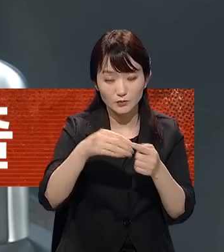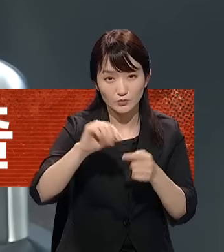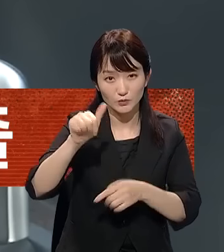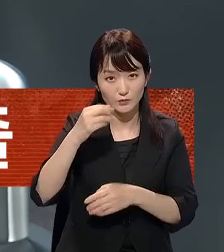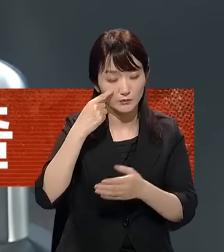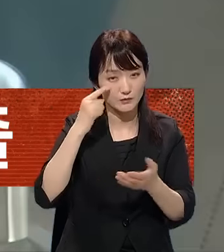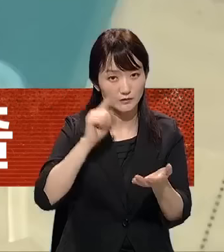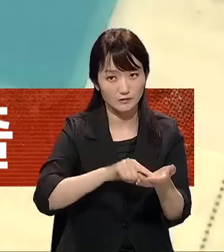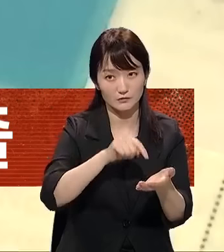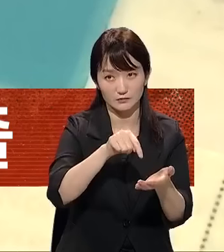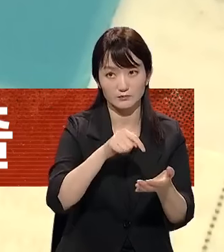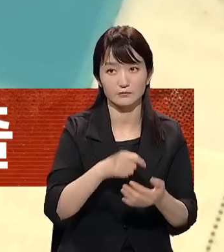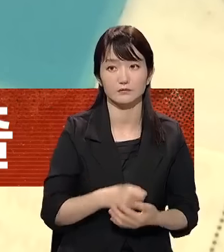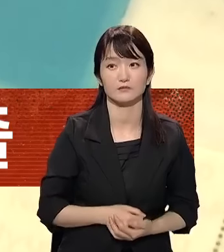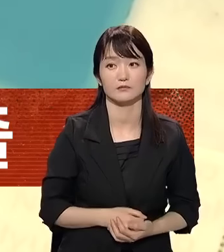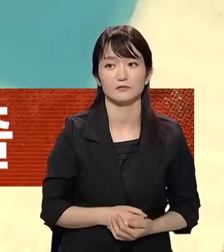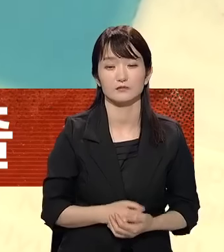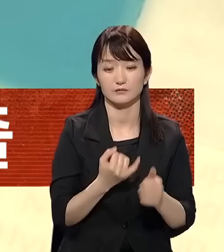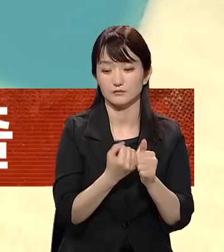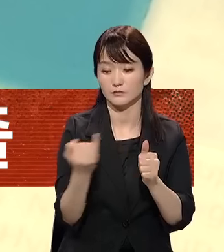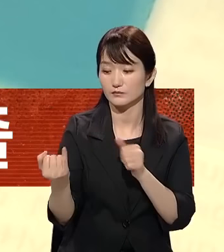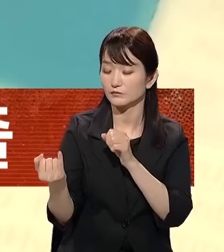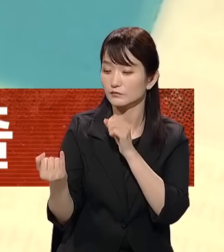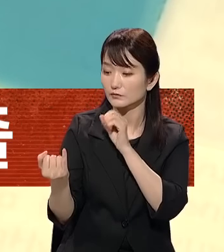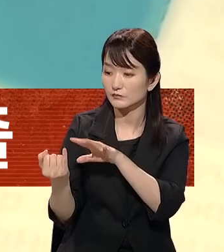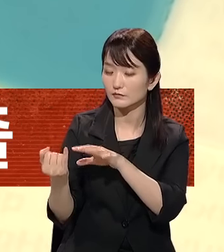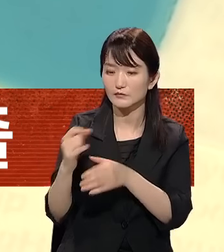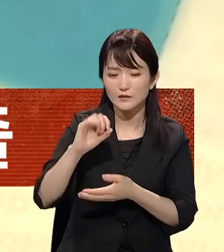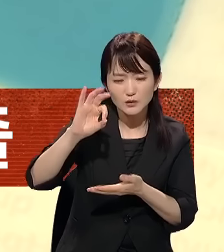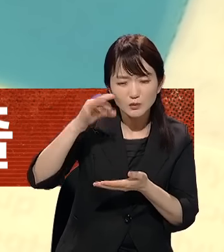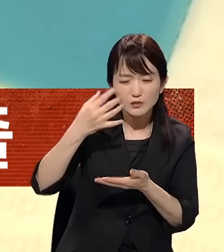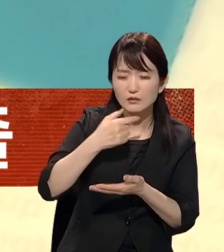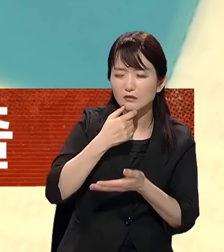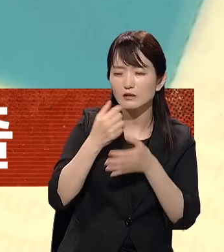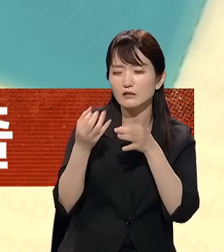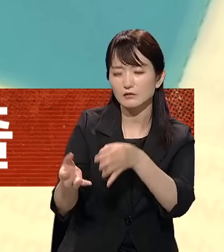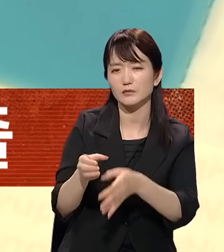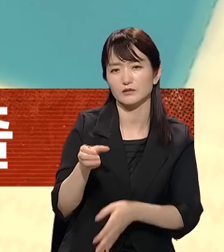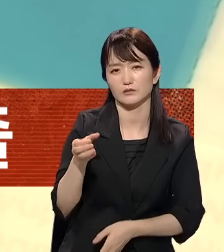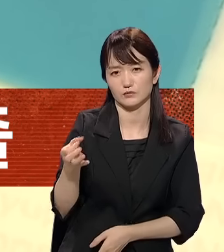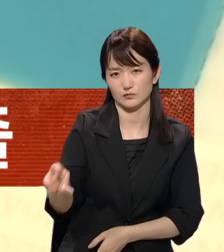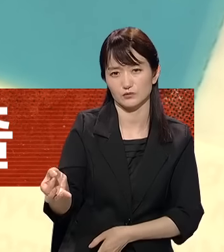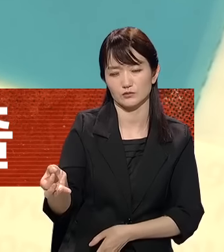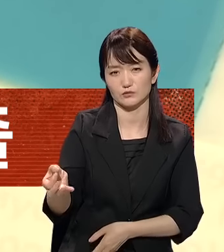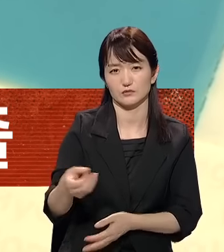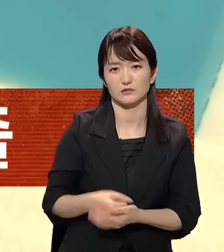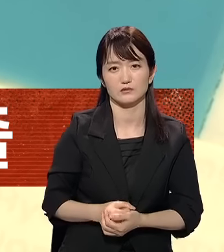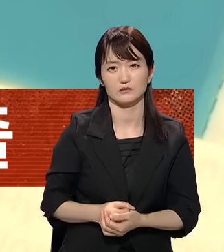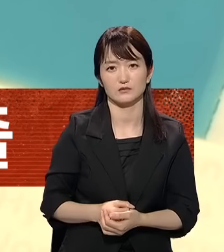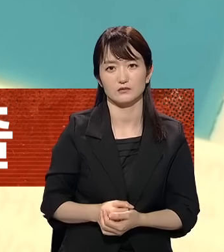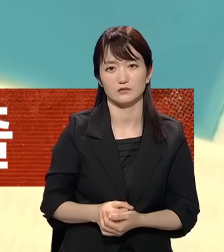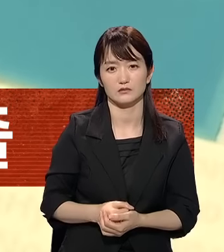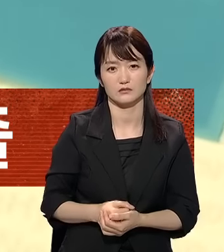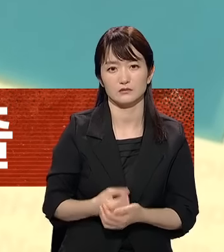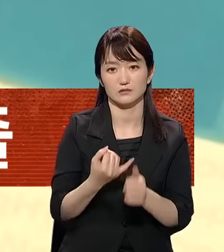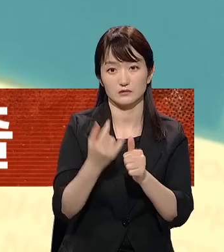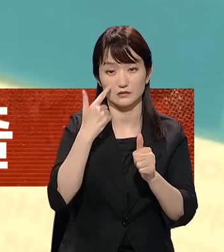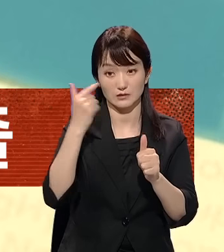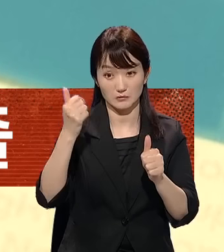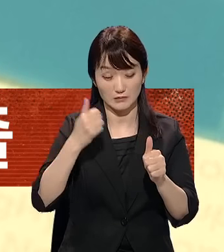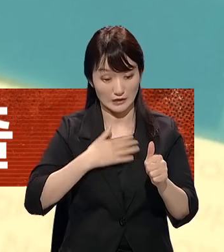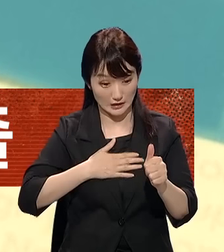이거 가지고 아내한테 월급이라고 속였던 거 같습니다 이걸 알게 되니까 장인이 혼을 냈겠죠 돈